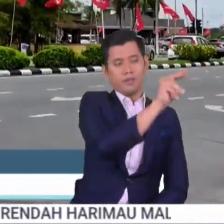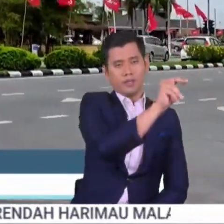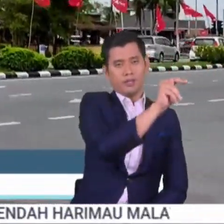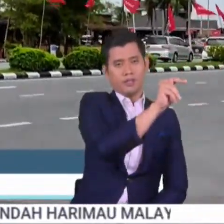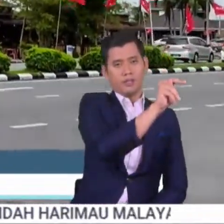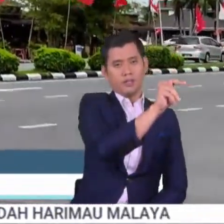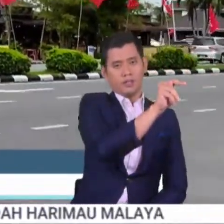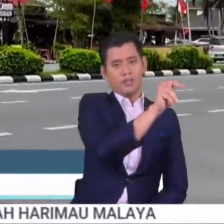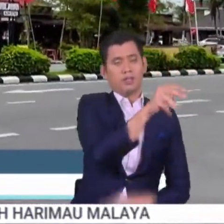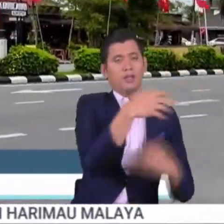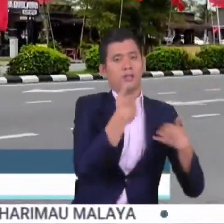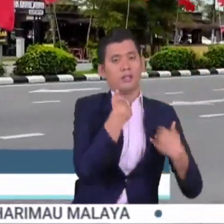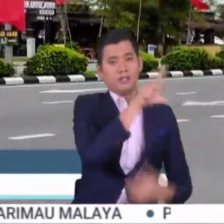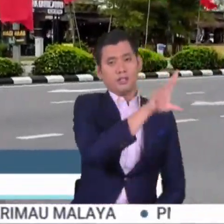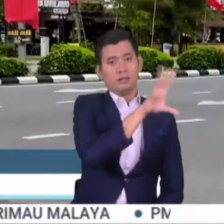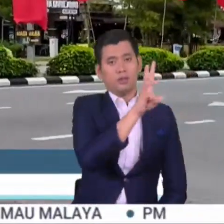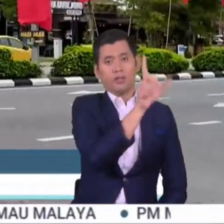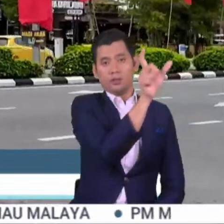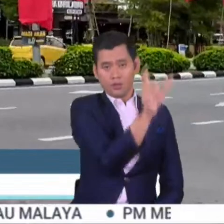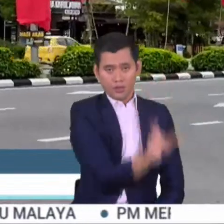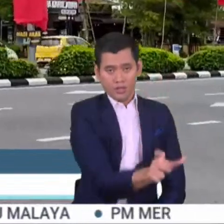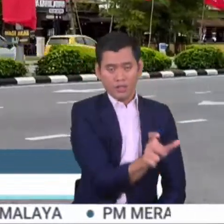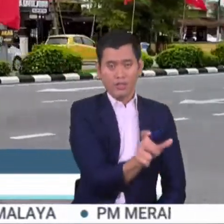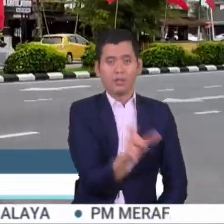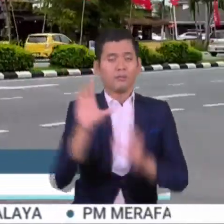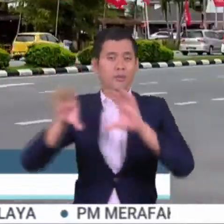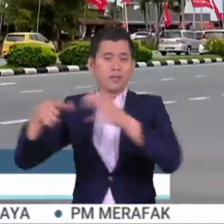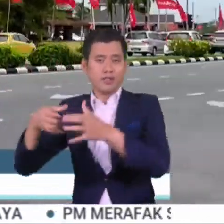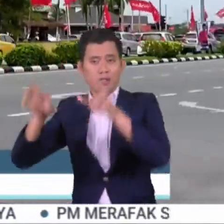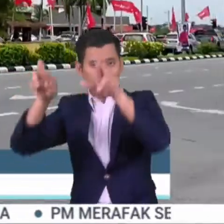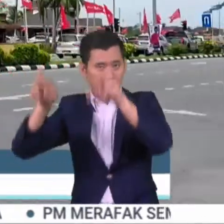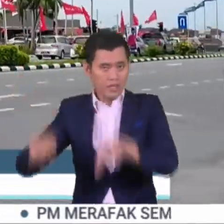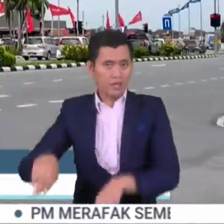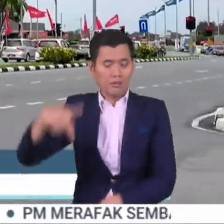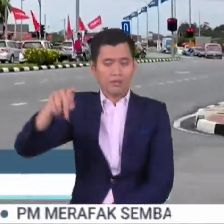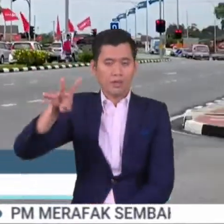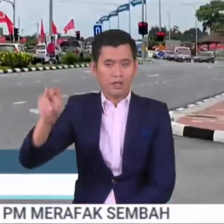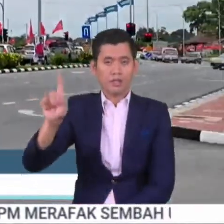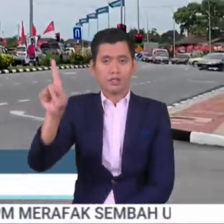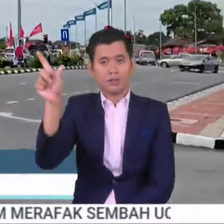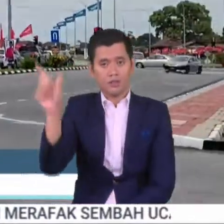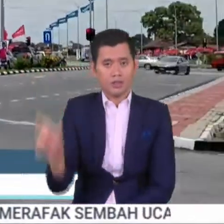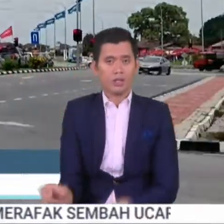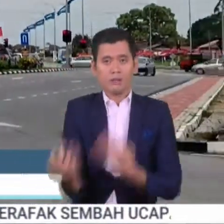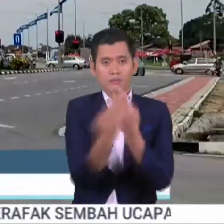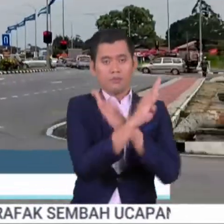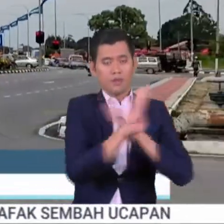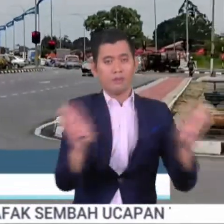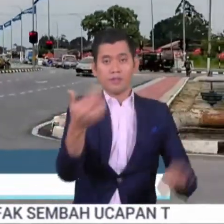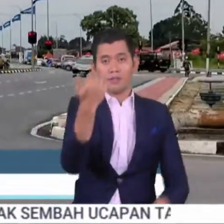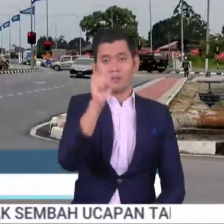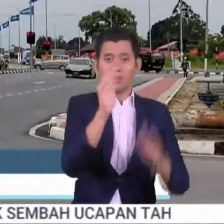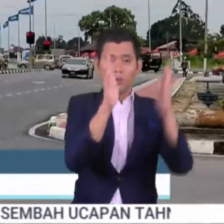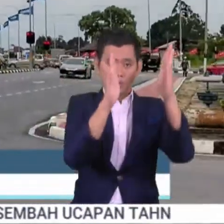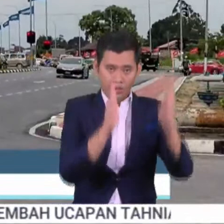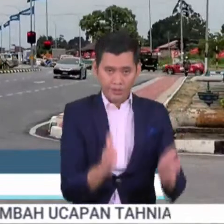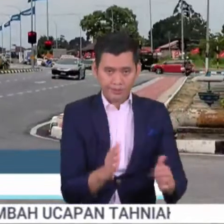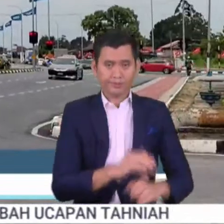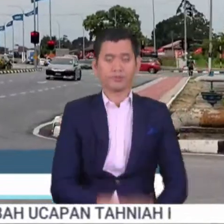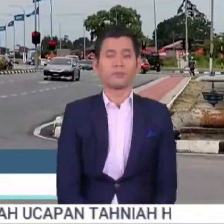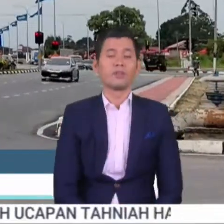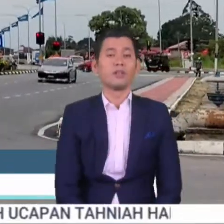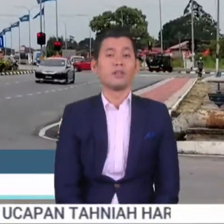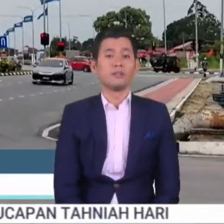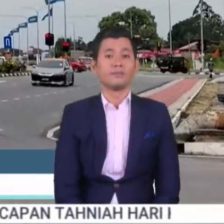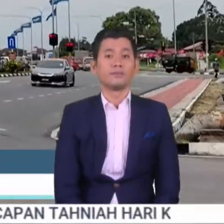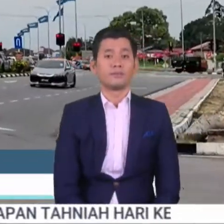Nasional PN 36 calon, Parti Rakyat Malaysia PRM 1 calon dan Bebas 10 calon. Untuk makluman